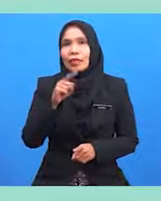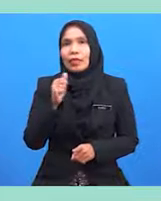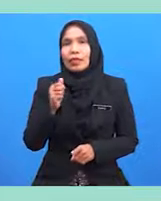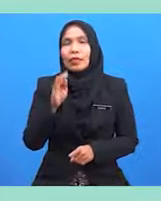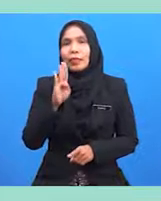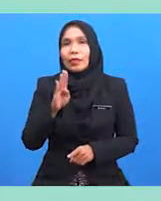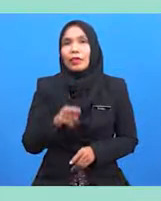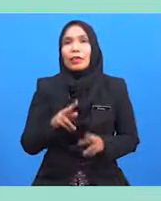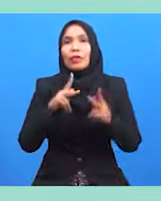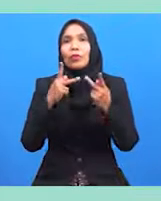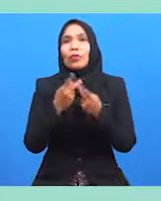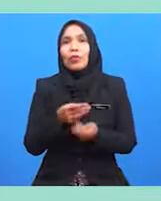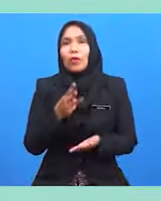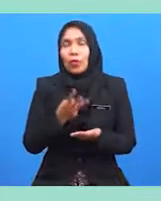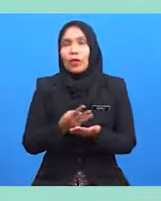ialah